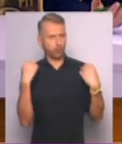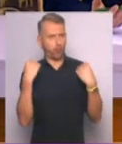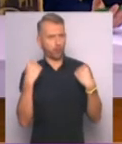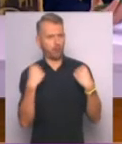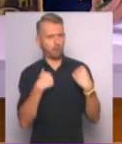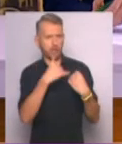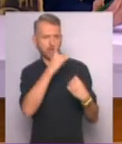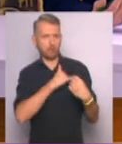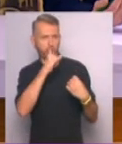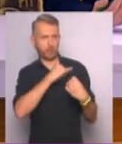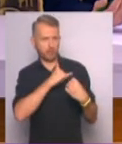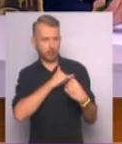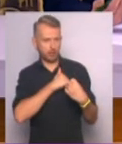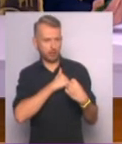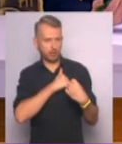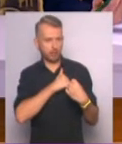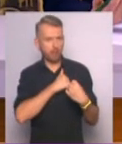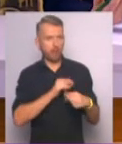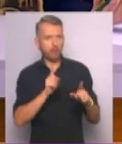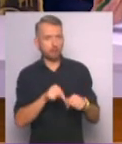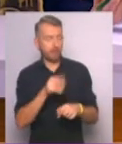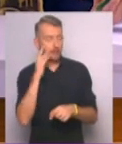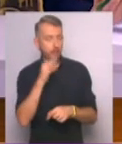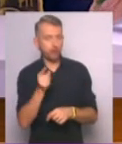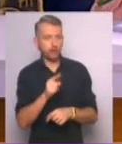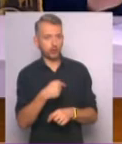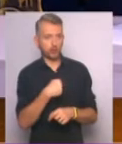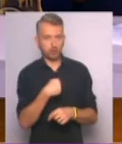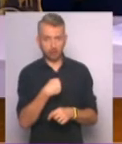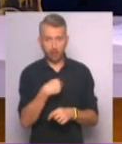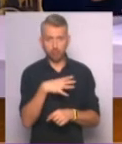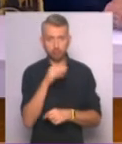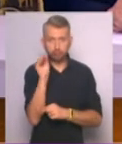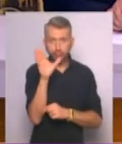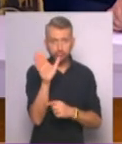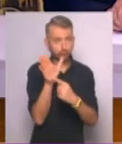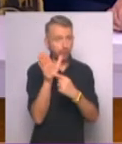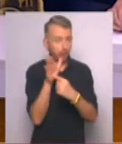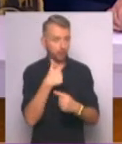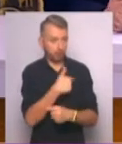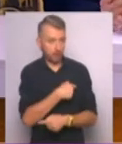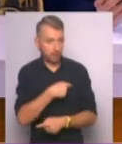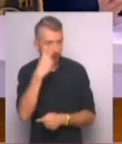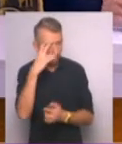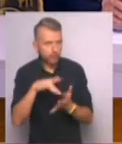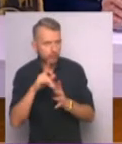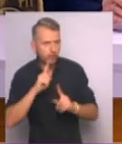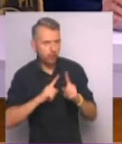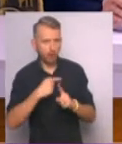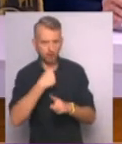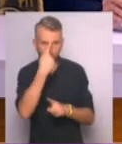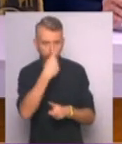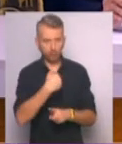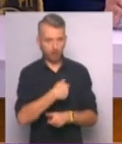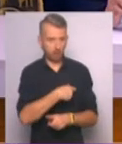пускали, утримували силоміць, навіть незважаючи на те, що я демонструвала посвідчення депутата Київської міської ради і повідомляла, що я